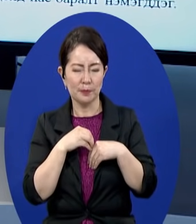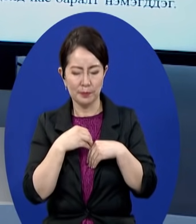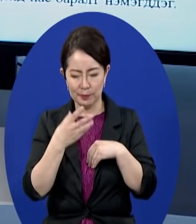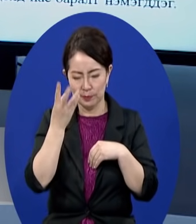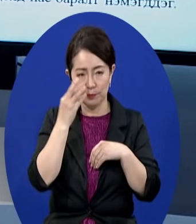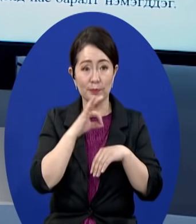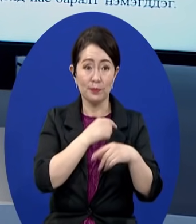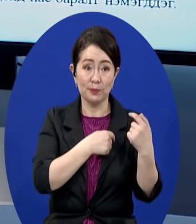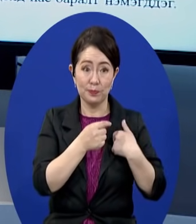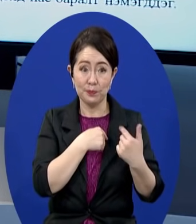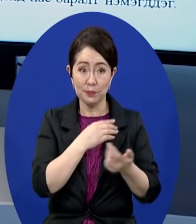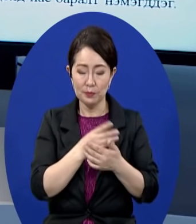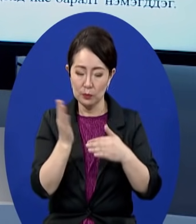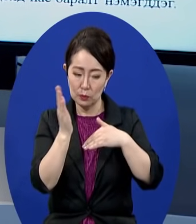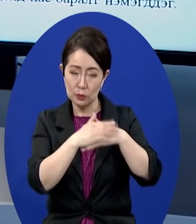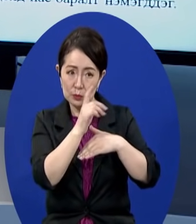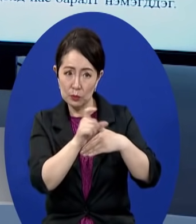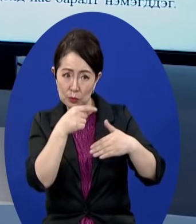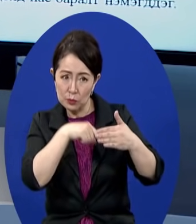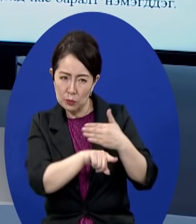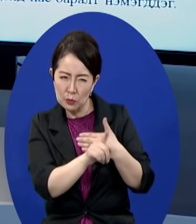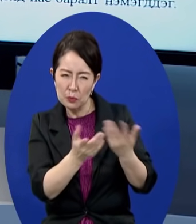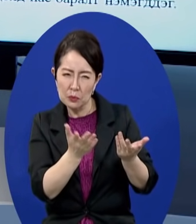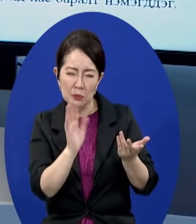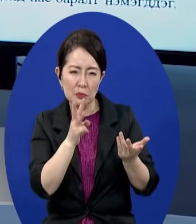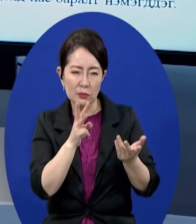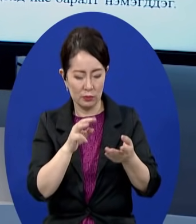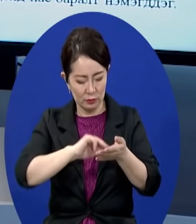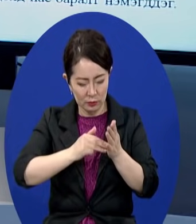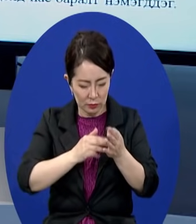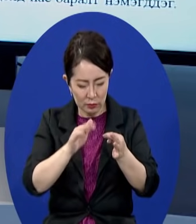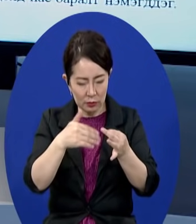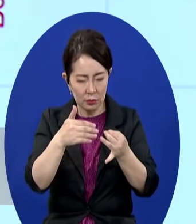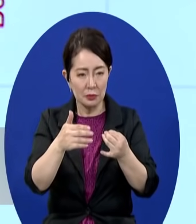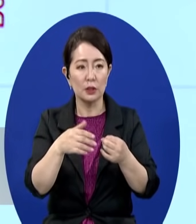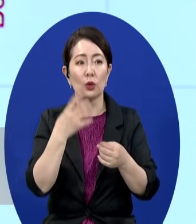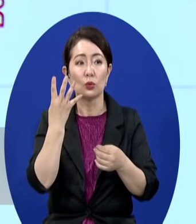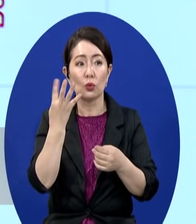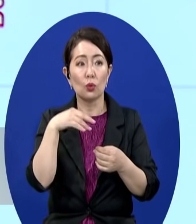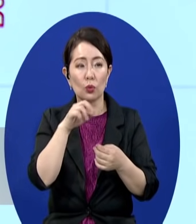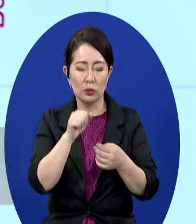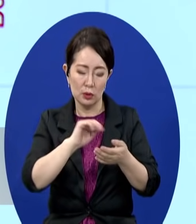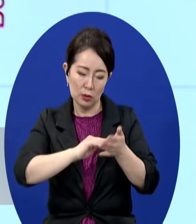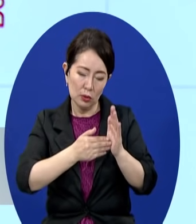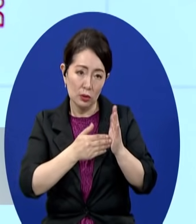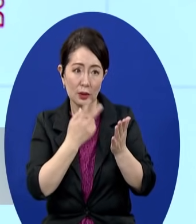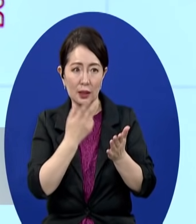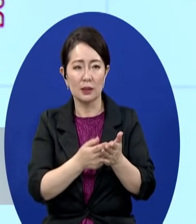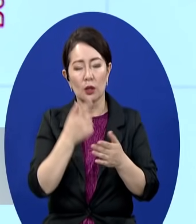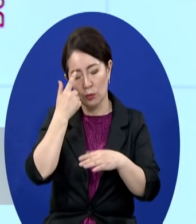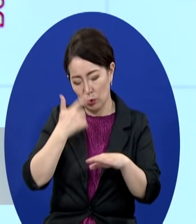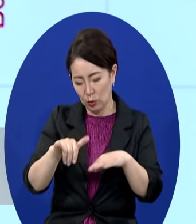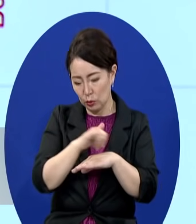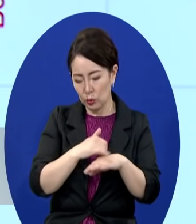байгаа юм. За нас орох хүмүүсийн тооцоолын хувьд бол одоо үндсэндээ эрдэмтдийн баг 4 тохиолдолд тооцооллоо гаргасан. За манай улсын хувьд бол